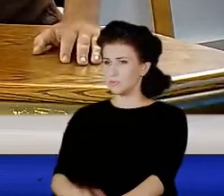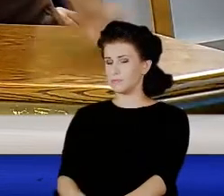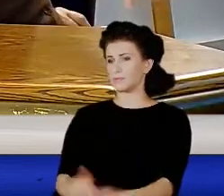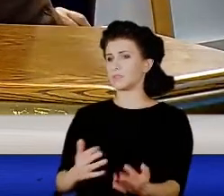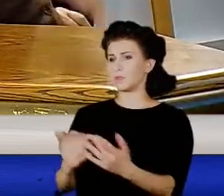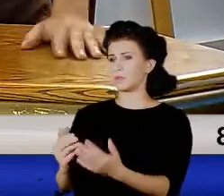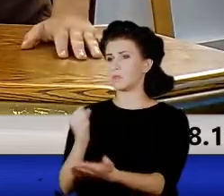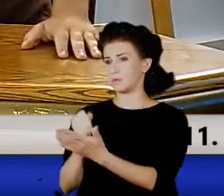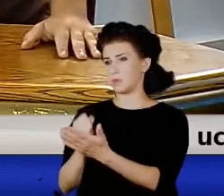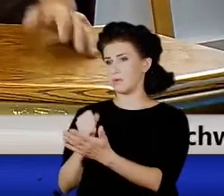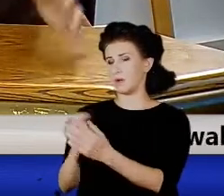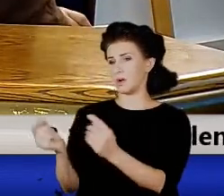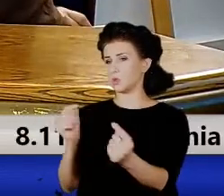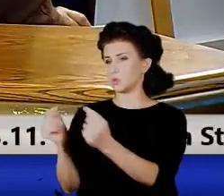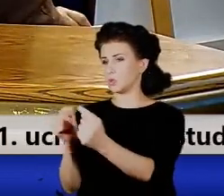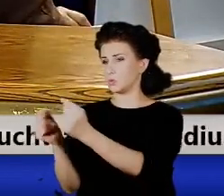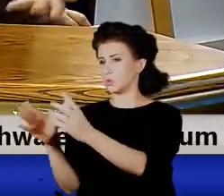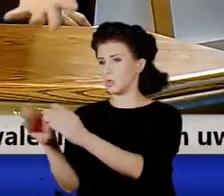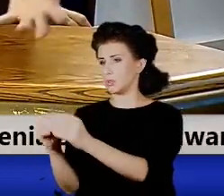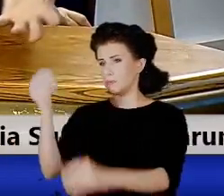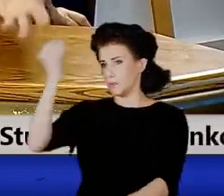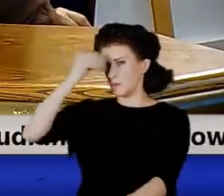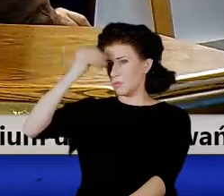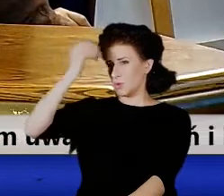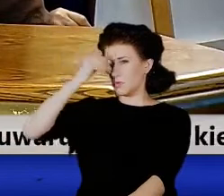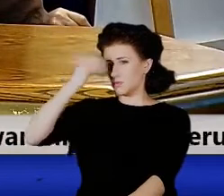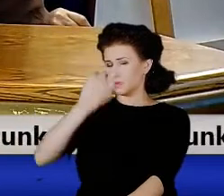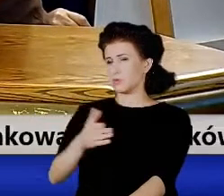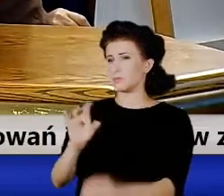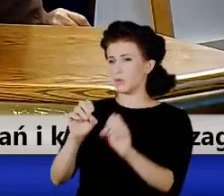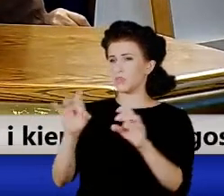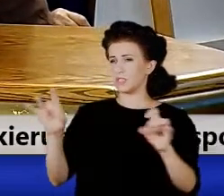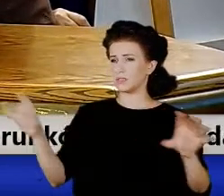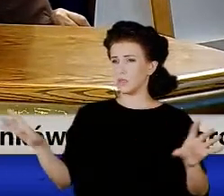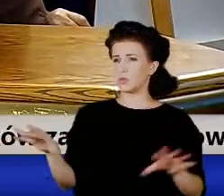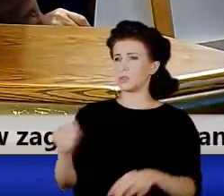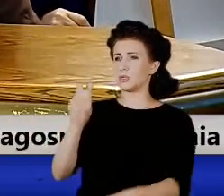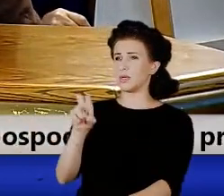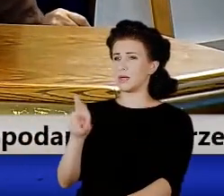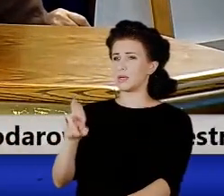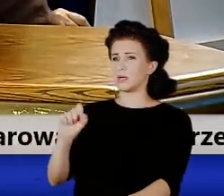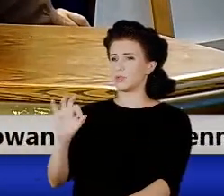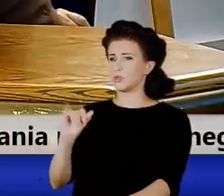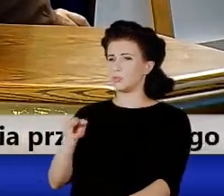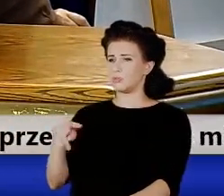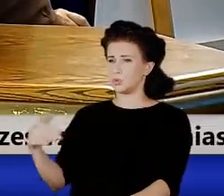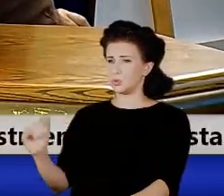sprawę konsultacji z naukowcami, ale no oni pracują. Tak? Profesor Harasimiuk z całym szacunkiem dla jego dokonań